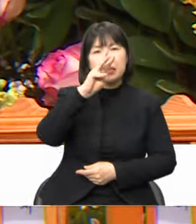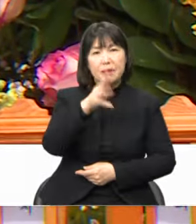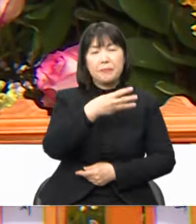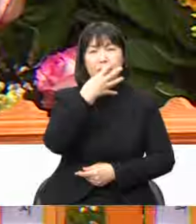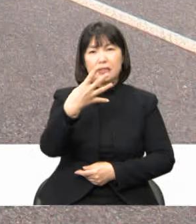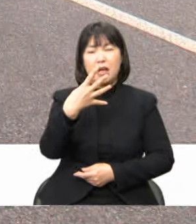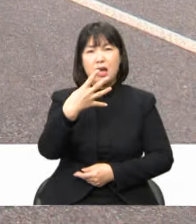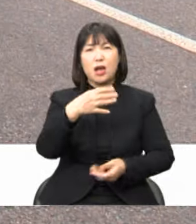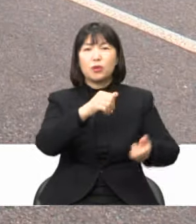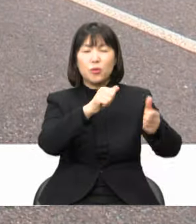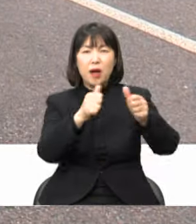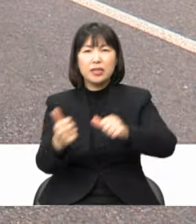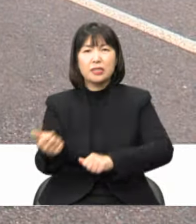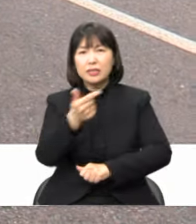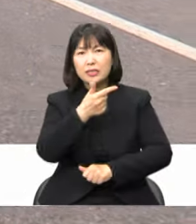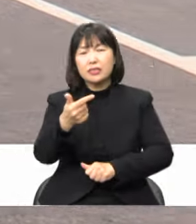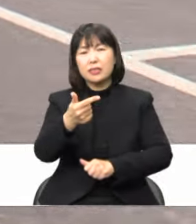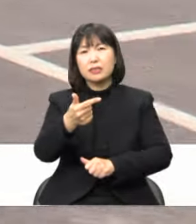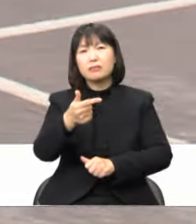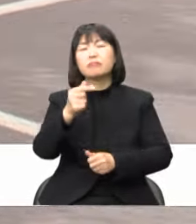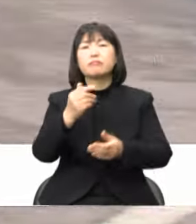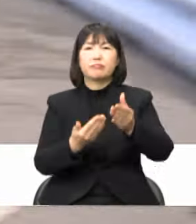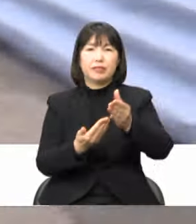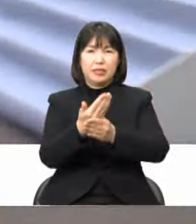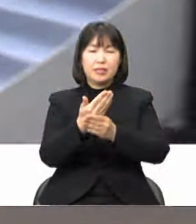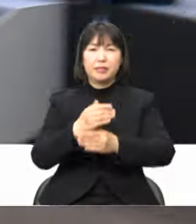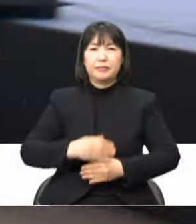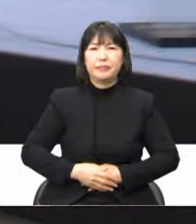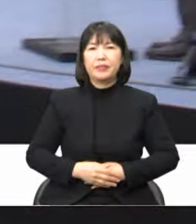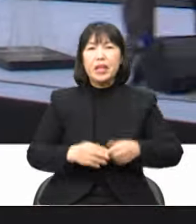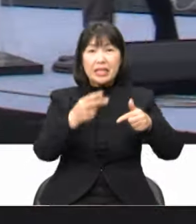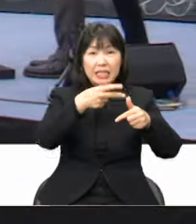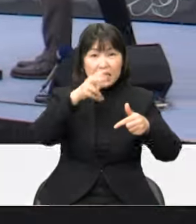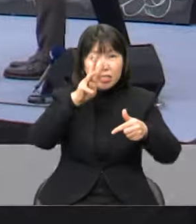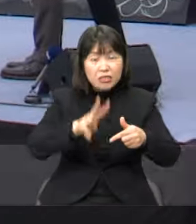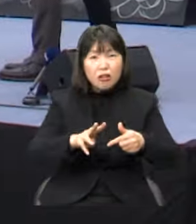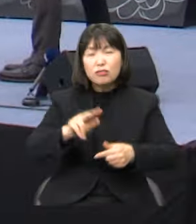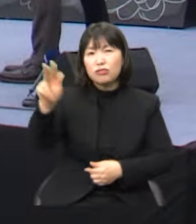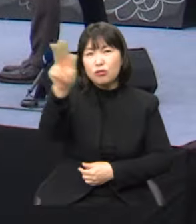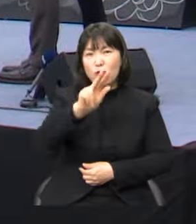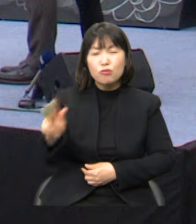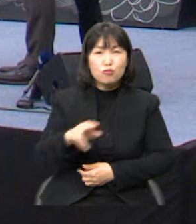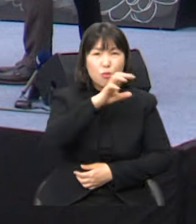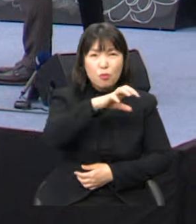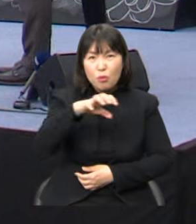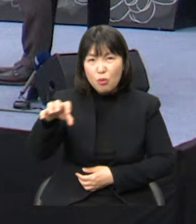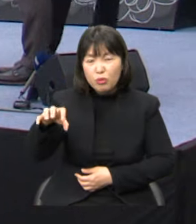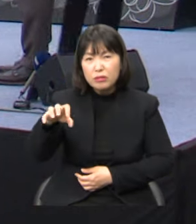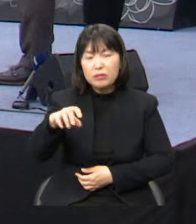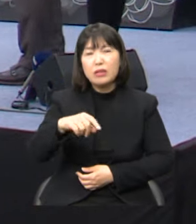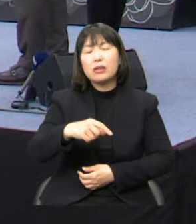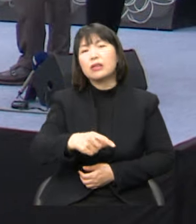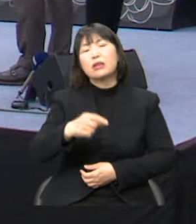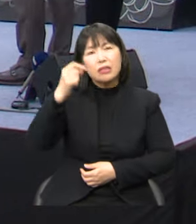참사 세월호 참사 10주기를 맞아 인천을 비롯해 전국 각지에서 추모행사가